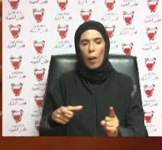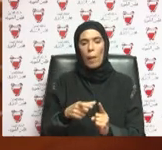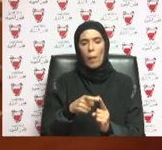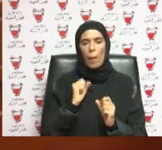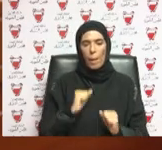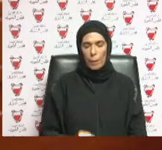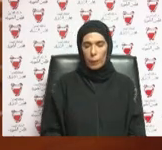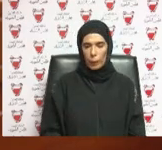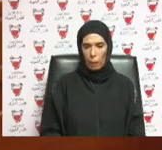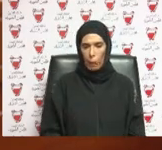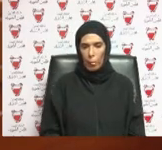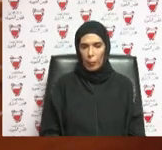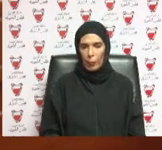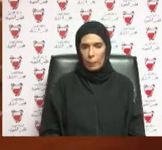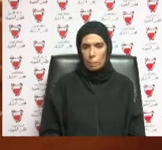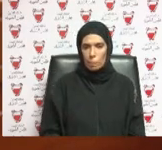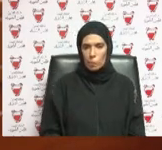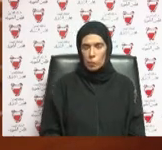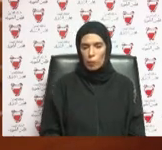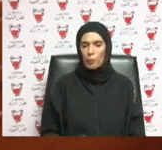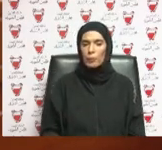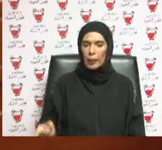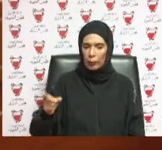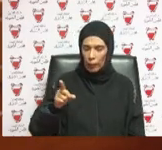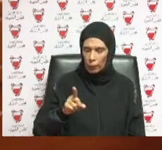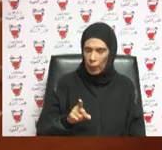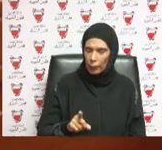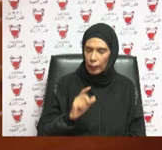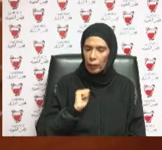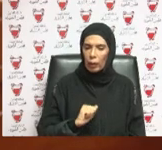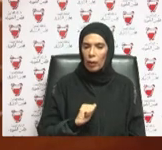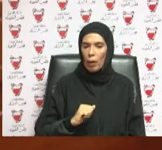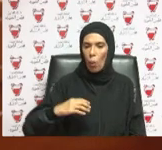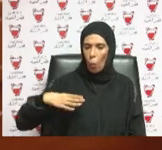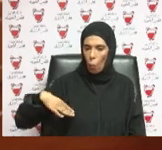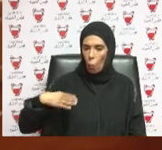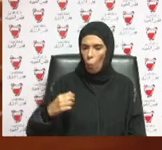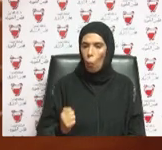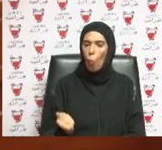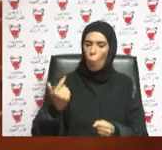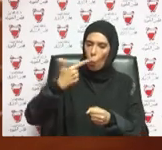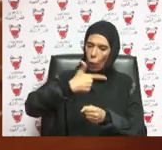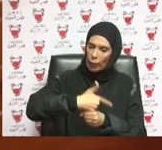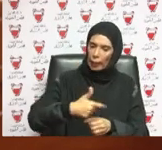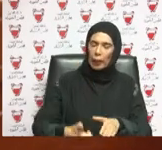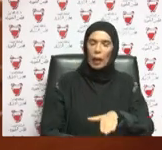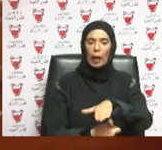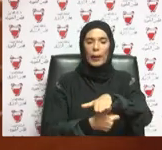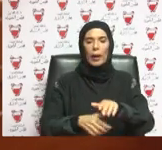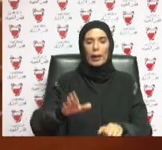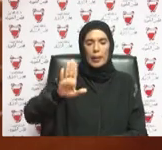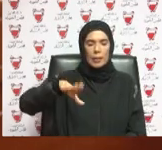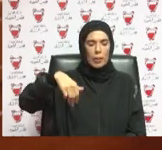حفظه الله ورعاه، وإلى صاحب السمو الملكي الأمير سلمان بن حمد الخليفة ولي